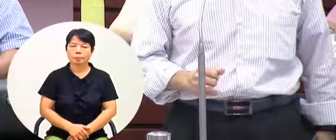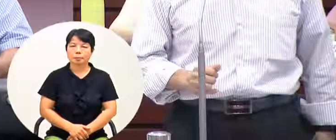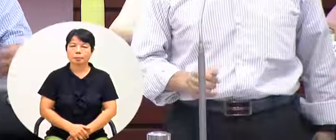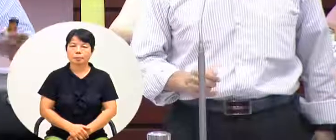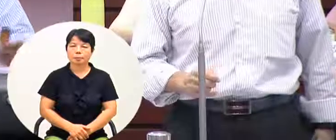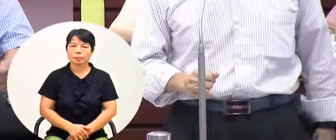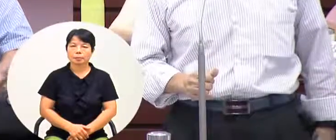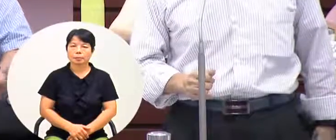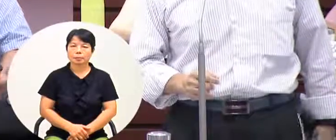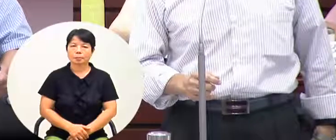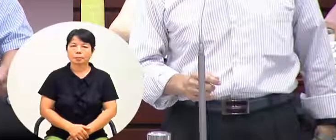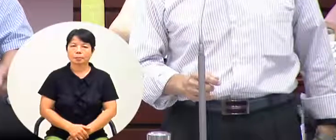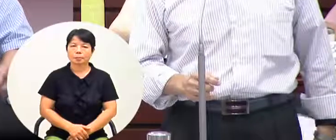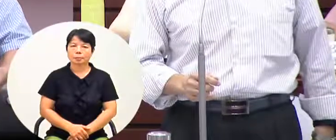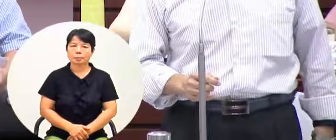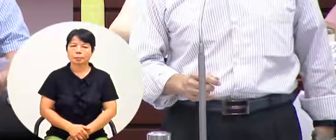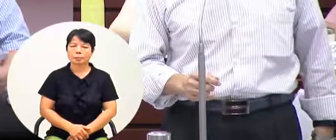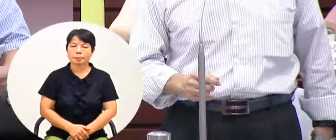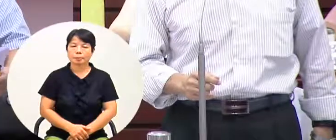好，